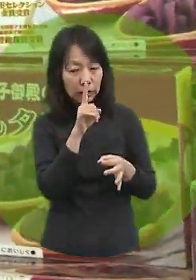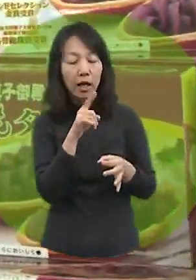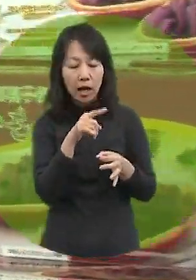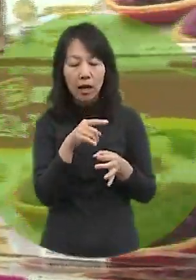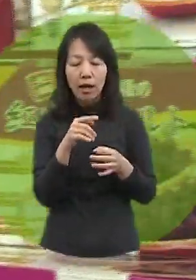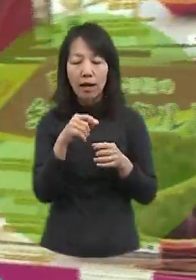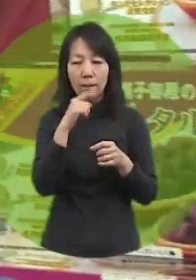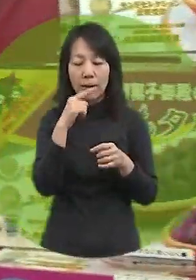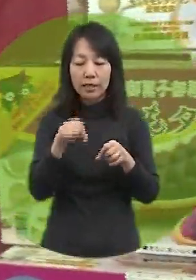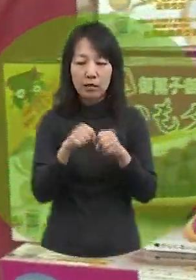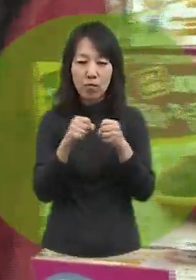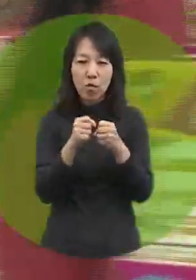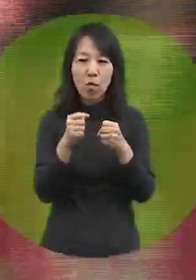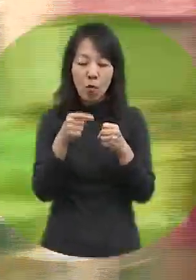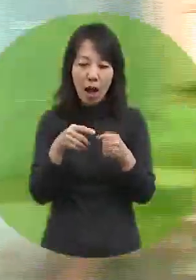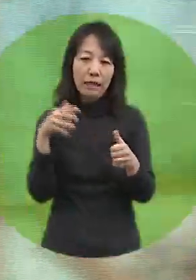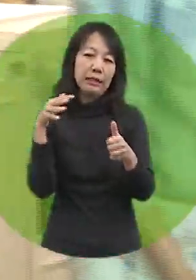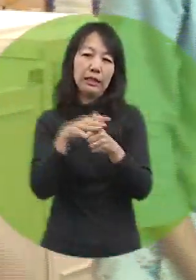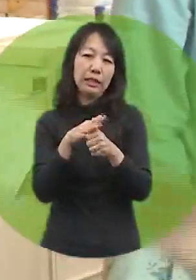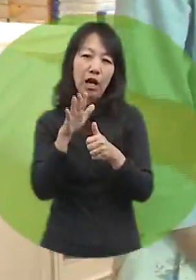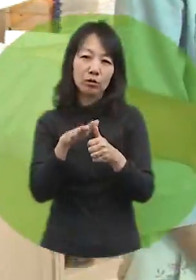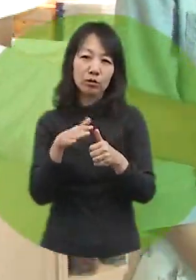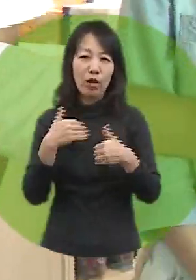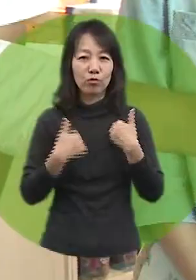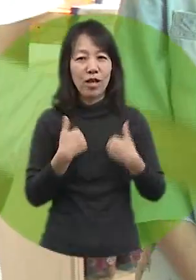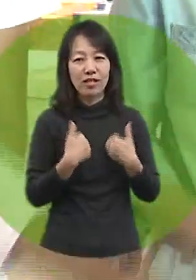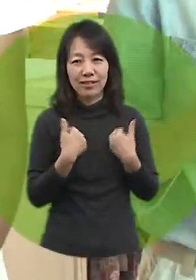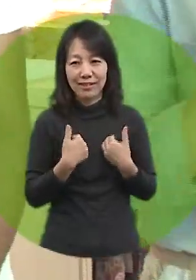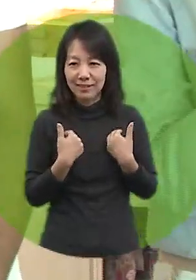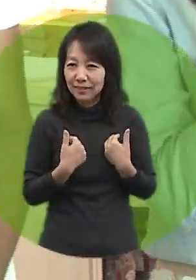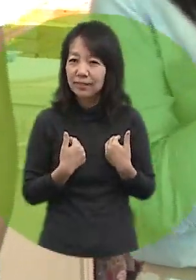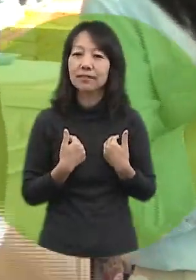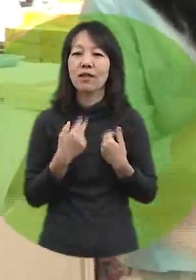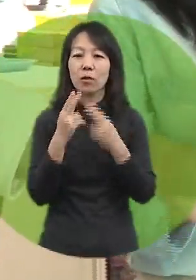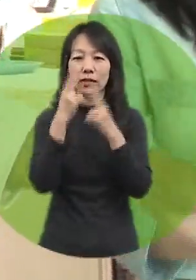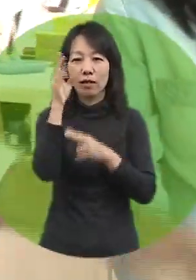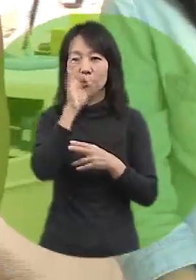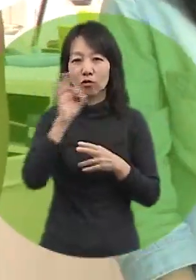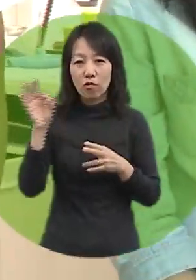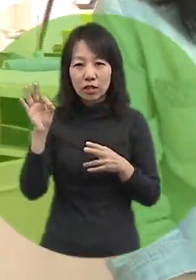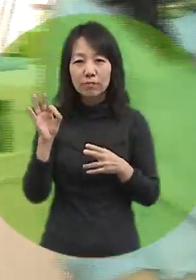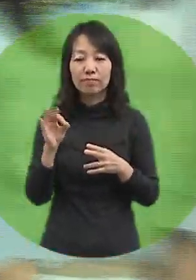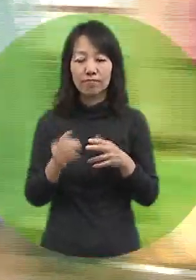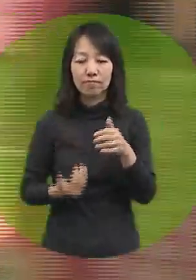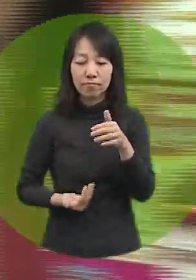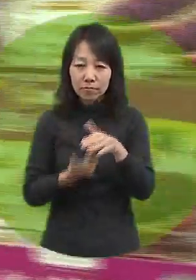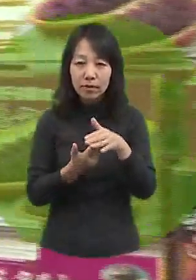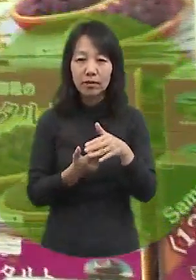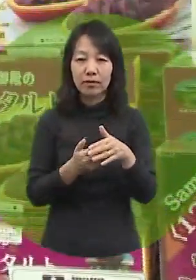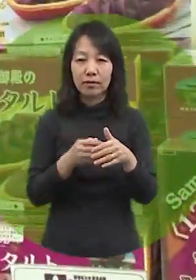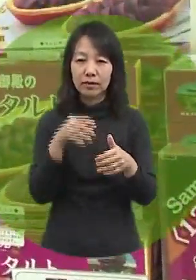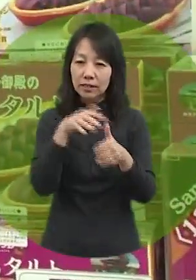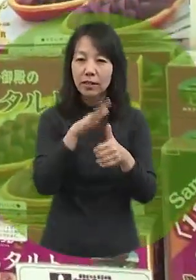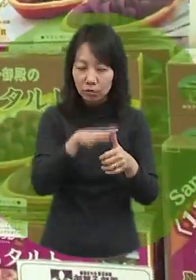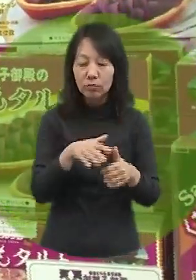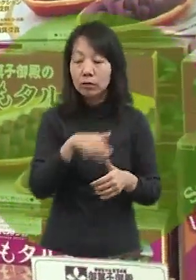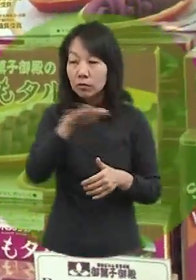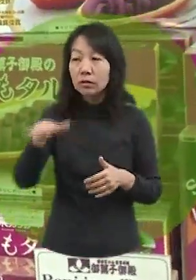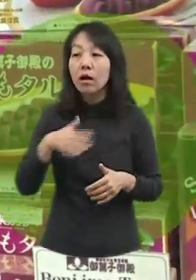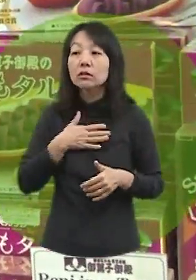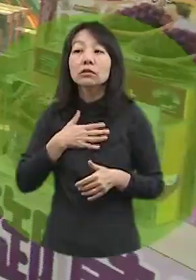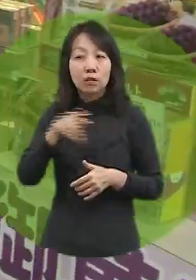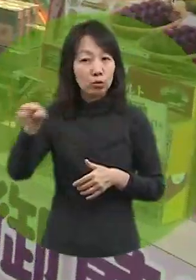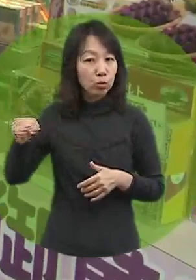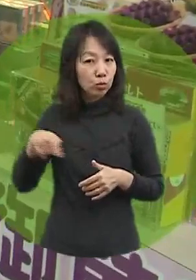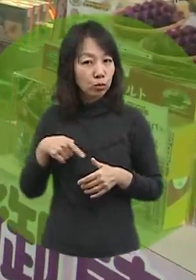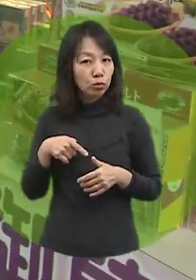ね。 嬉しいですね、沖縄の商品が一番人気で、しかも紅芋タルト。 もう皆さんご存知ですね、もう。 お手頃で